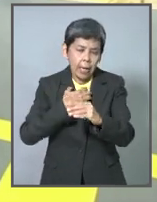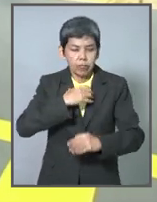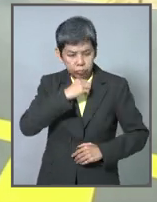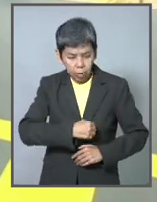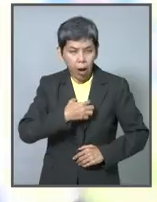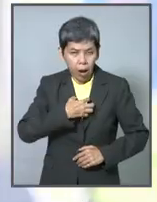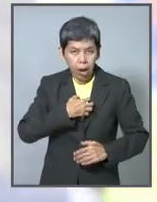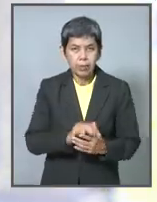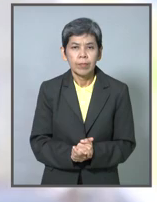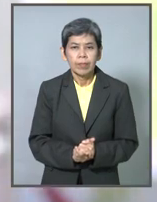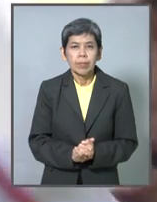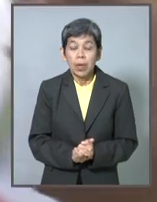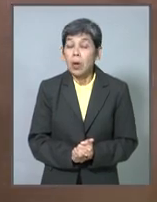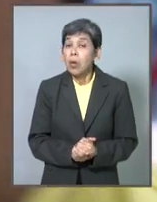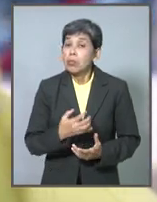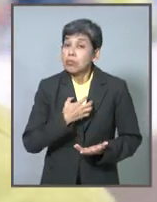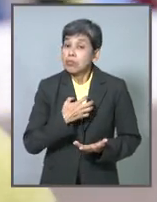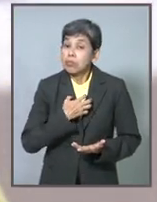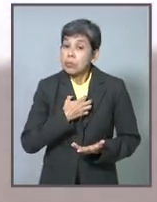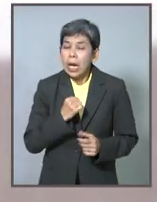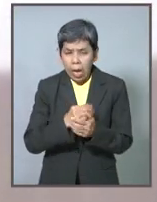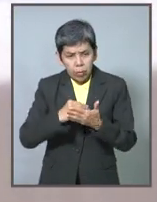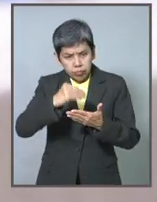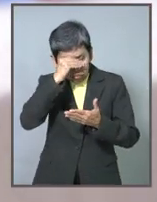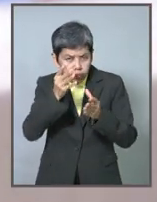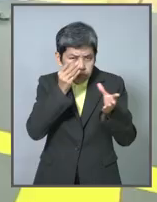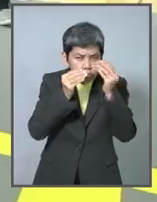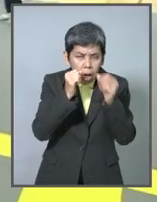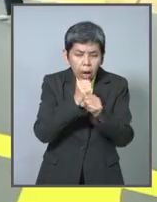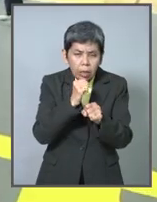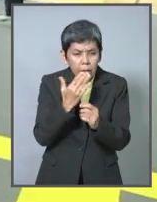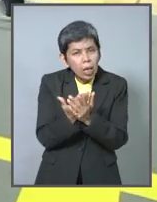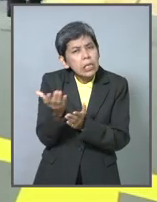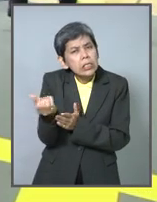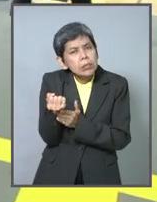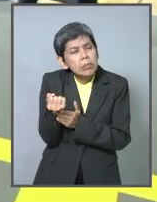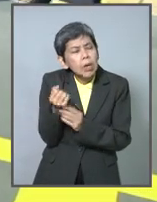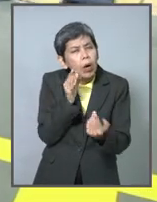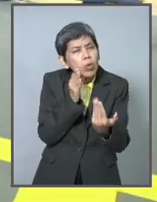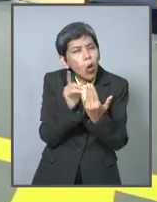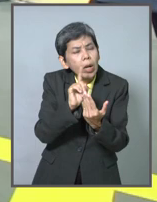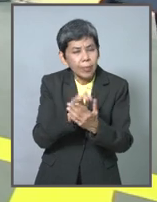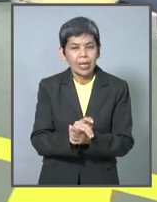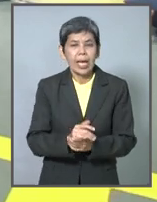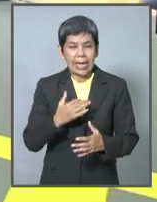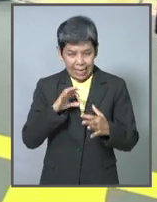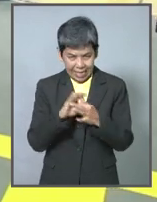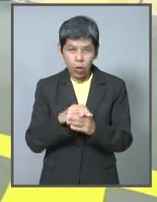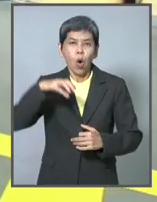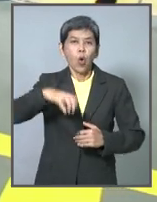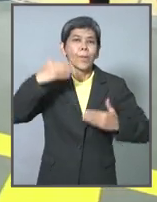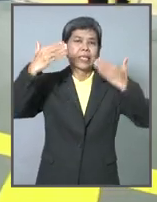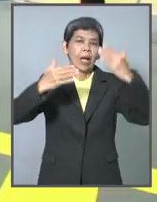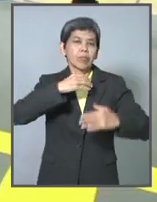อายุ ค่ะถ้าเราอยากจะไปเรียนรู้หรือผู้ยืมเงินเนี่ยครับสามารถไปติดต่อได้ที่ไหนคร ับตอนนี้เราติดต่อที่กรมกิจ